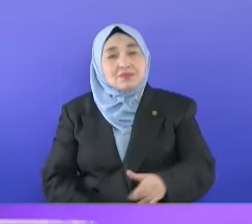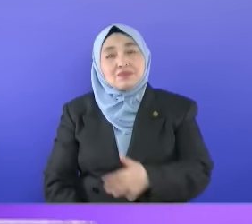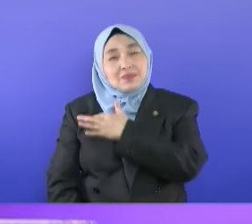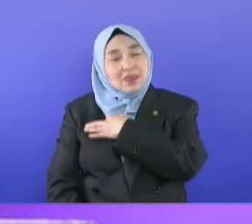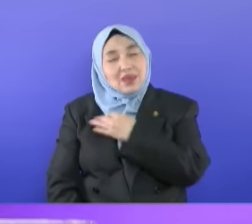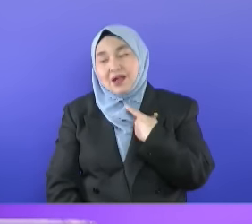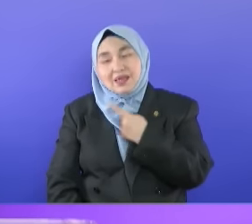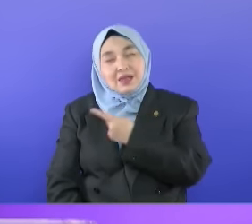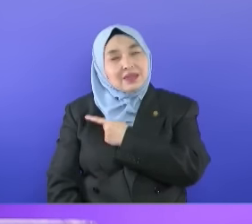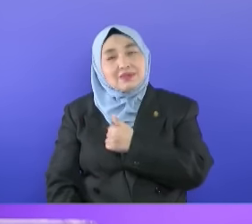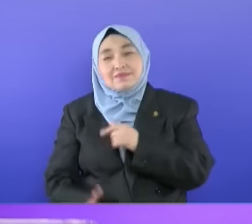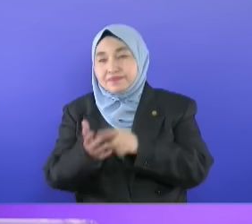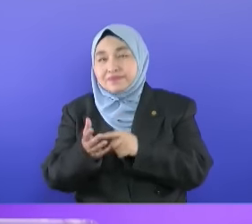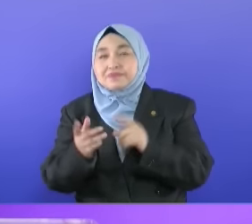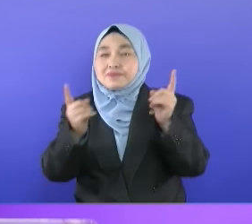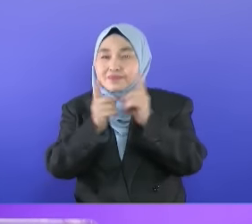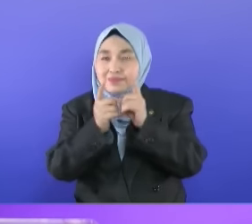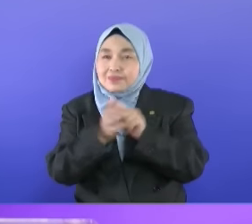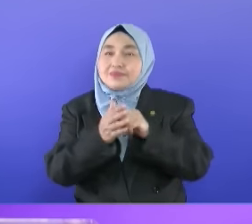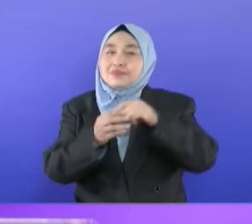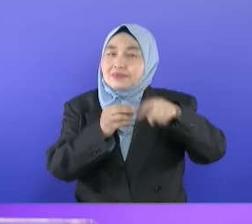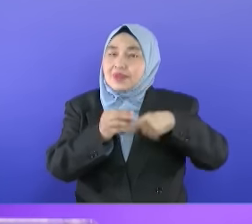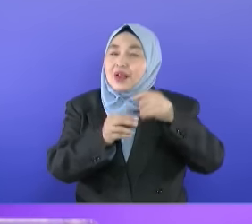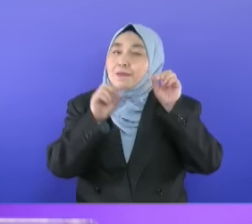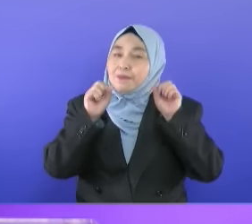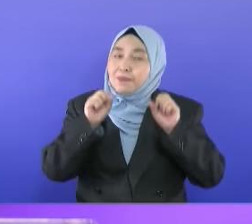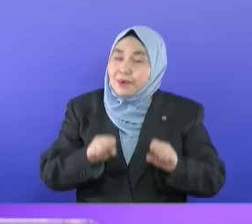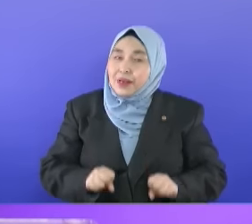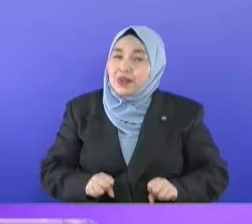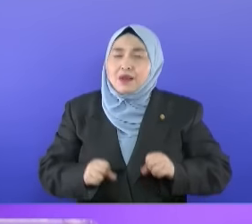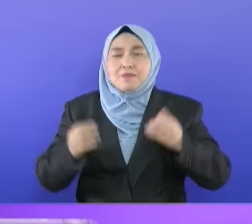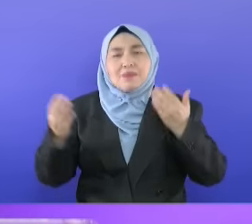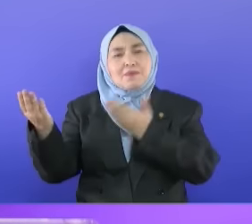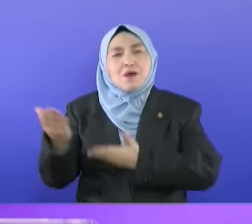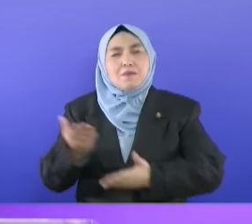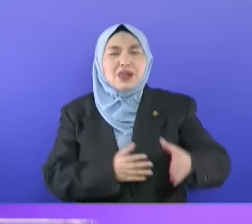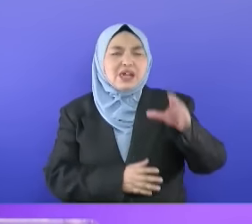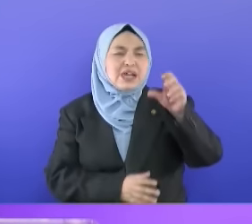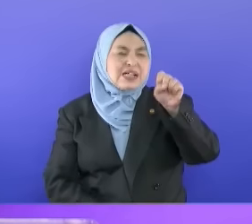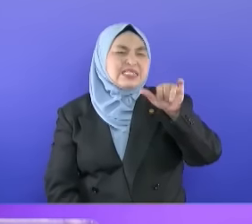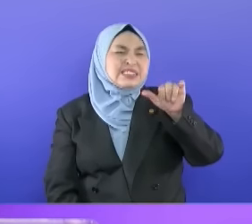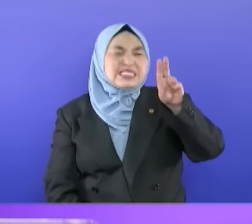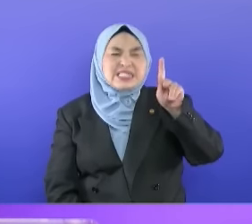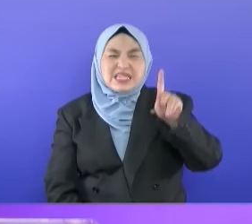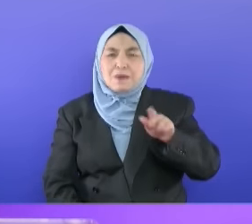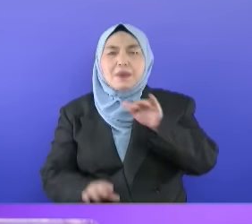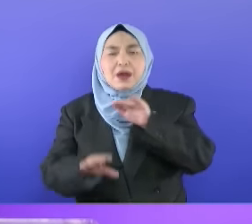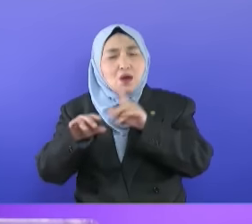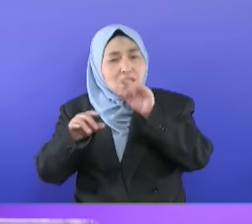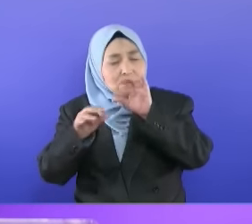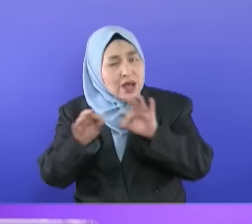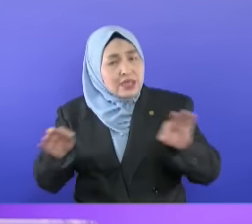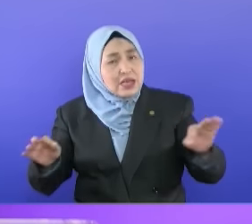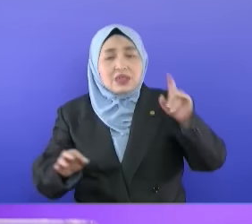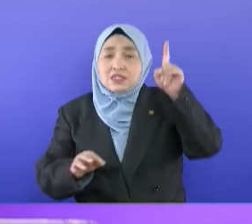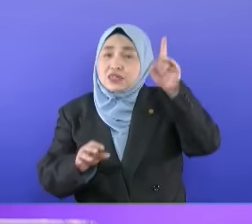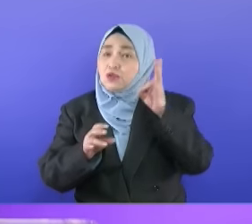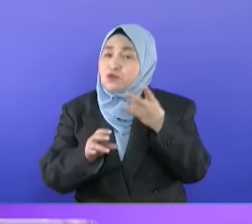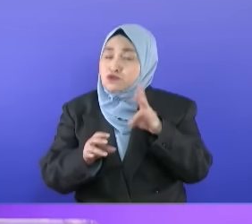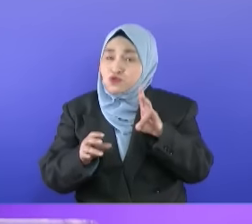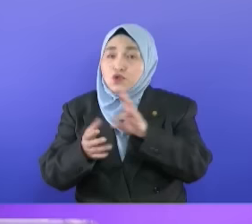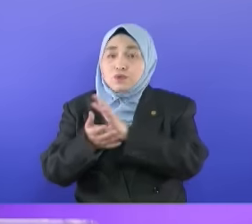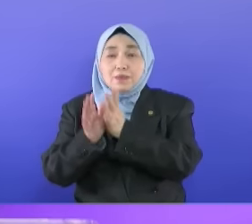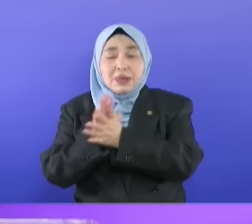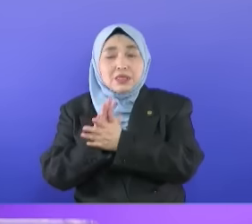mungkin kadang-kadang ada berjumpa dengan peka-pekara yang boleh mengundang kepada Syirik kepada Allah maka ayat 117 ini sebagai